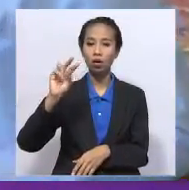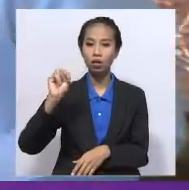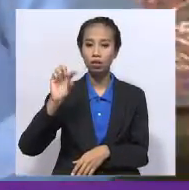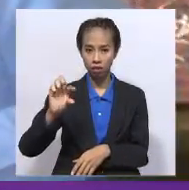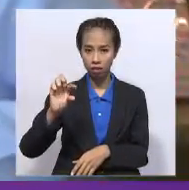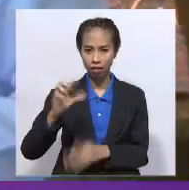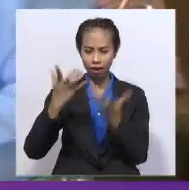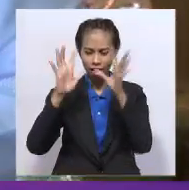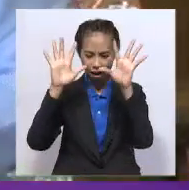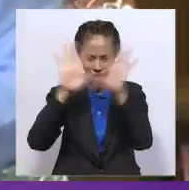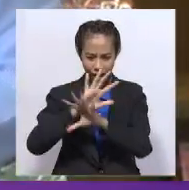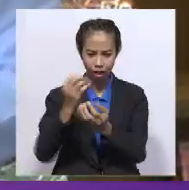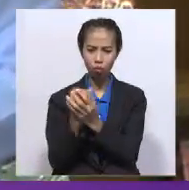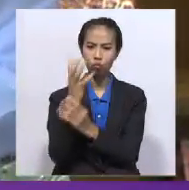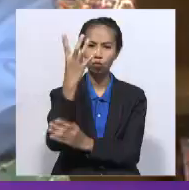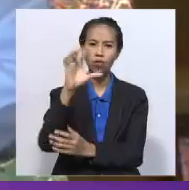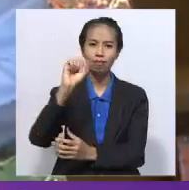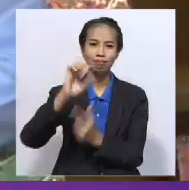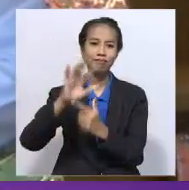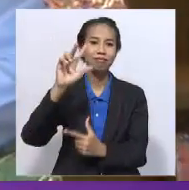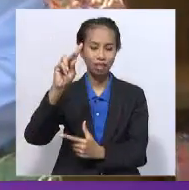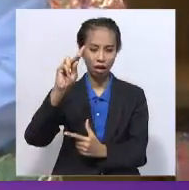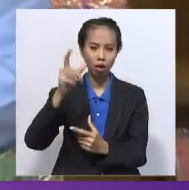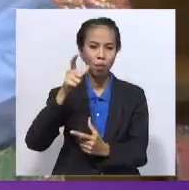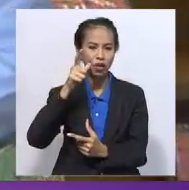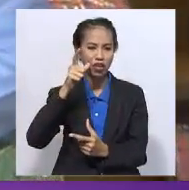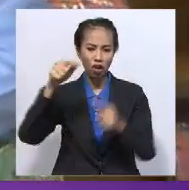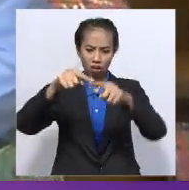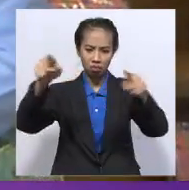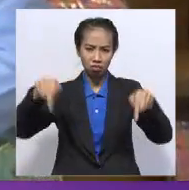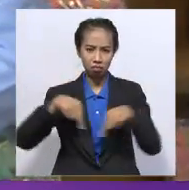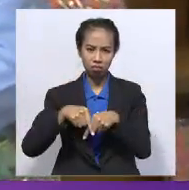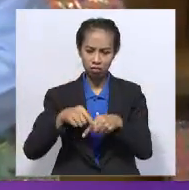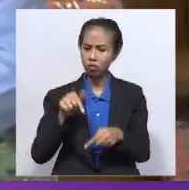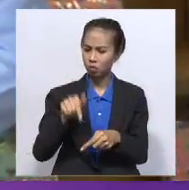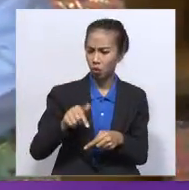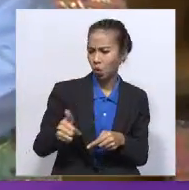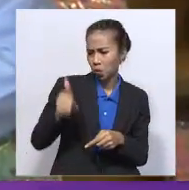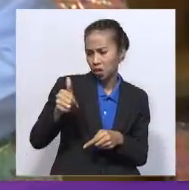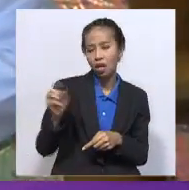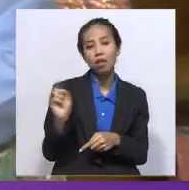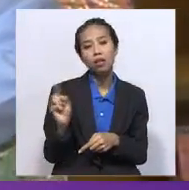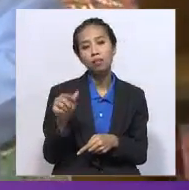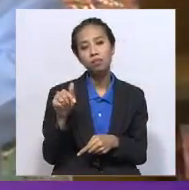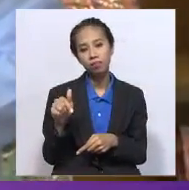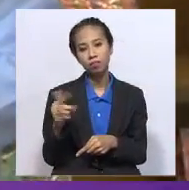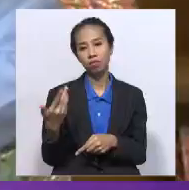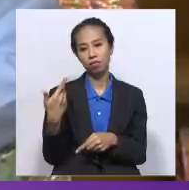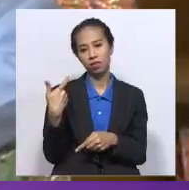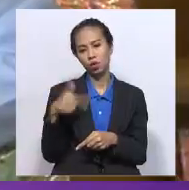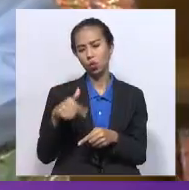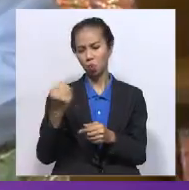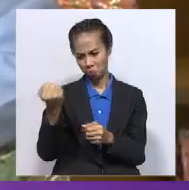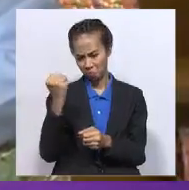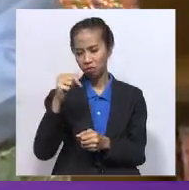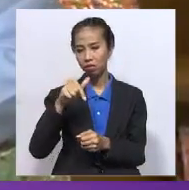ายต้นสักใบของต้นตองตึงก็จะคล้ายต้นสักเลยข้อดีหรือว่าจุดเด่นของใบตองตึงเป็นยังไงก็คือว่ามีความทนท